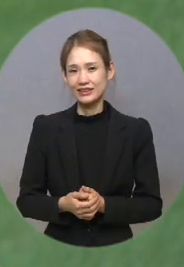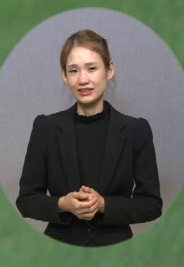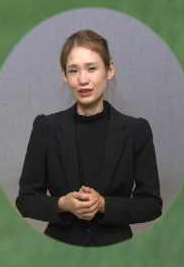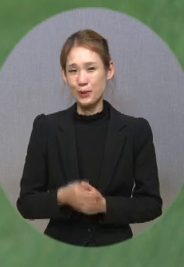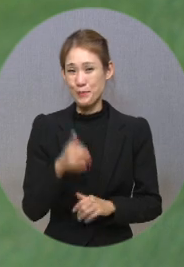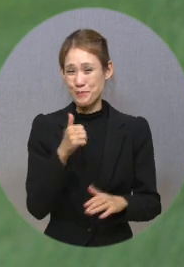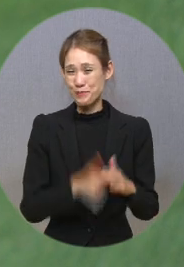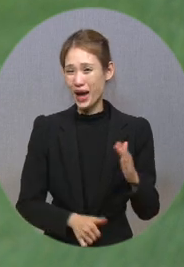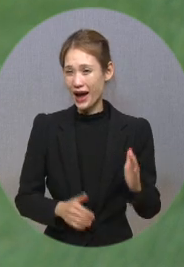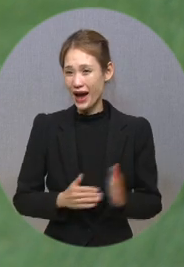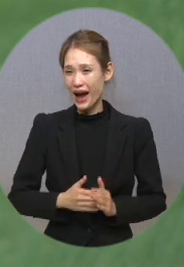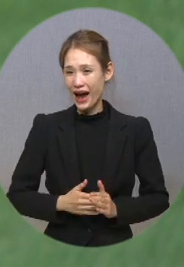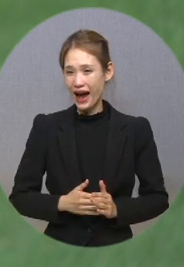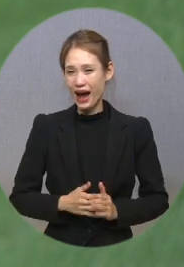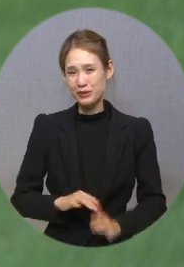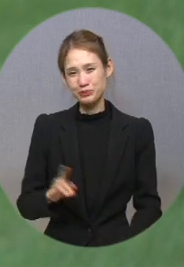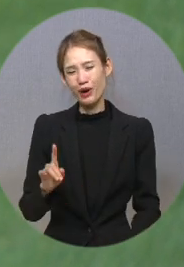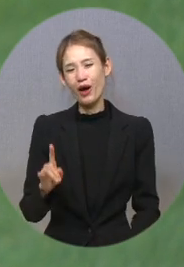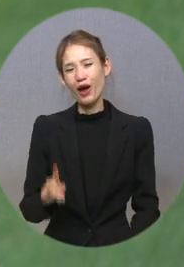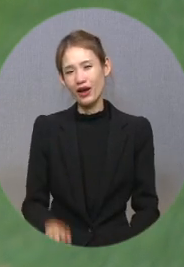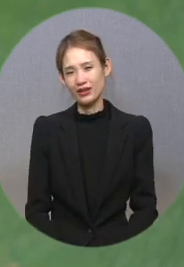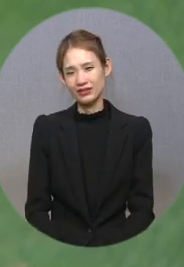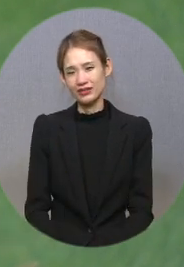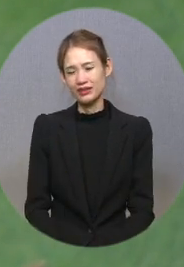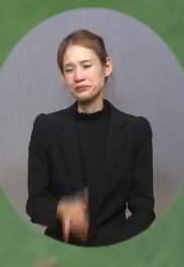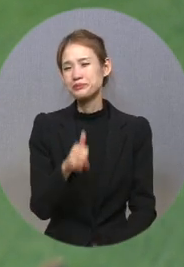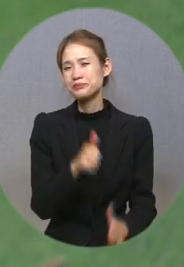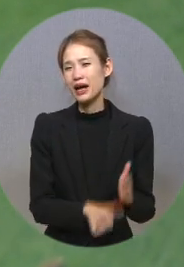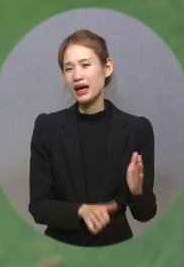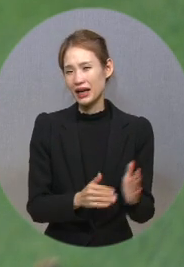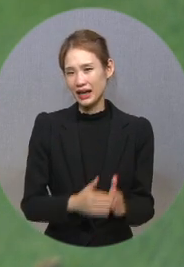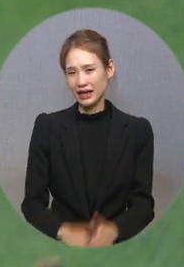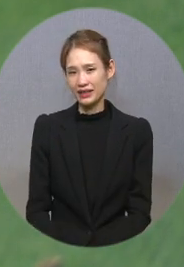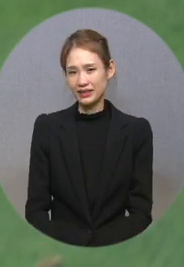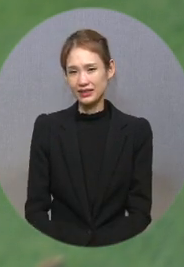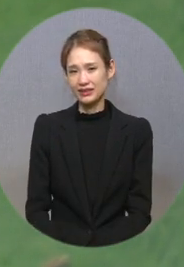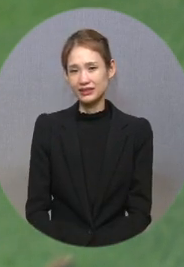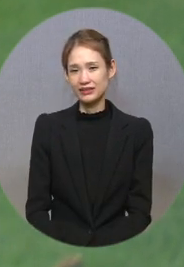빠졌어? 뭐지? 진짜? 빠졌어. 연아야.